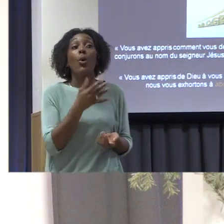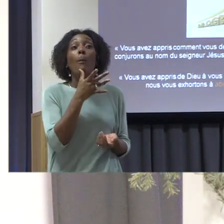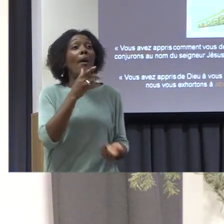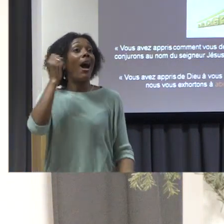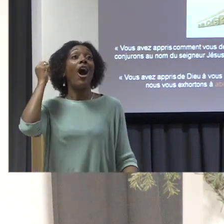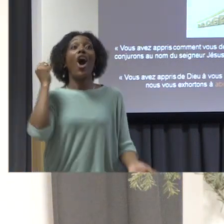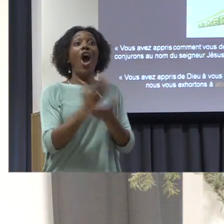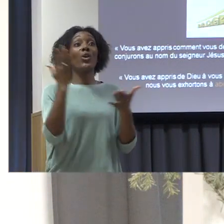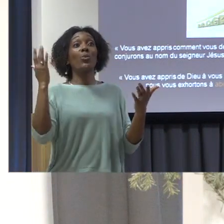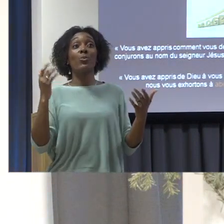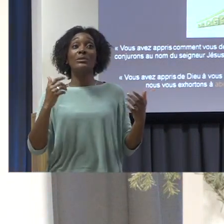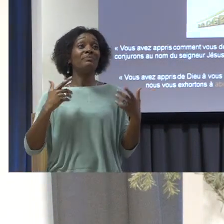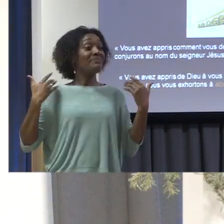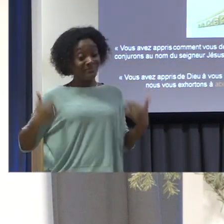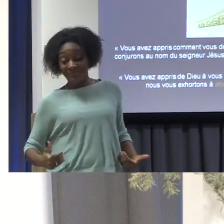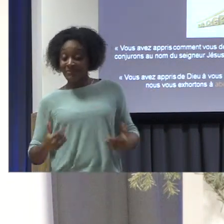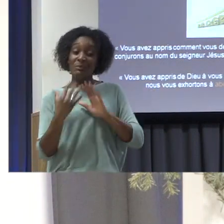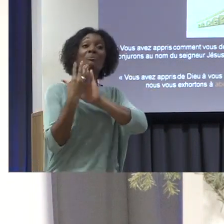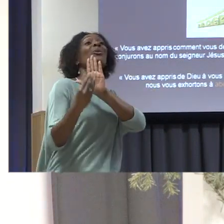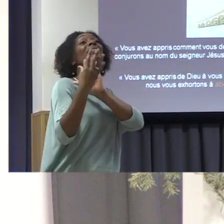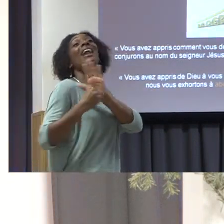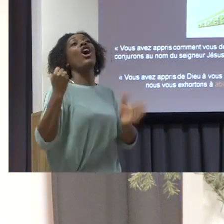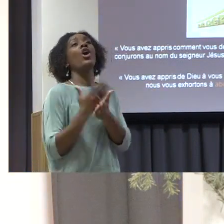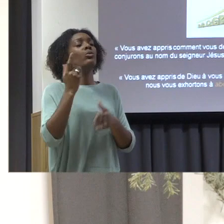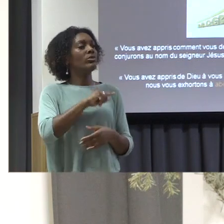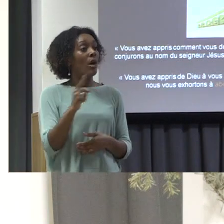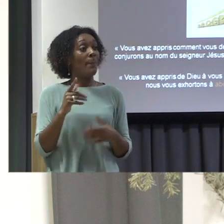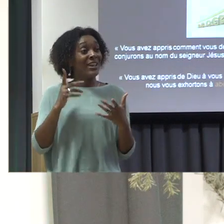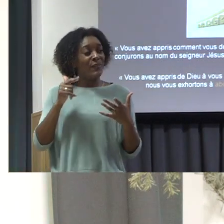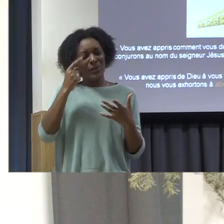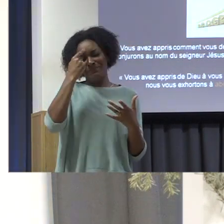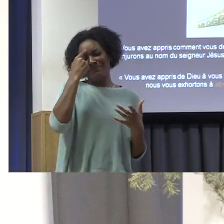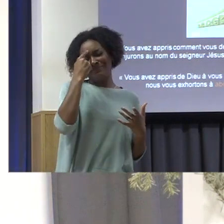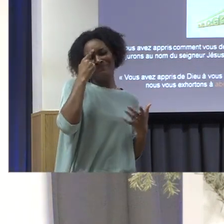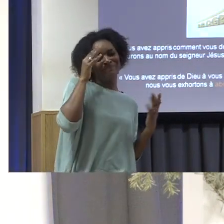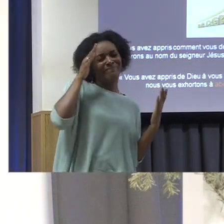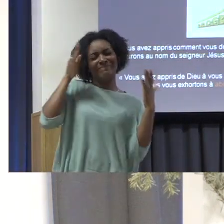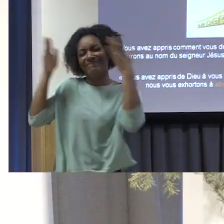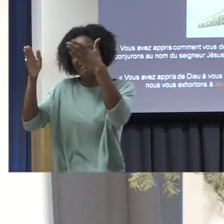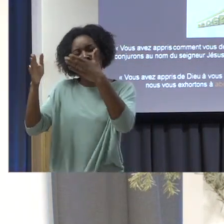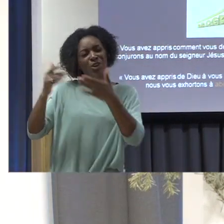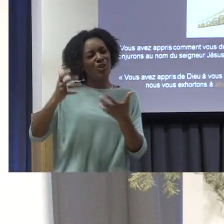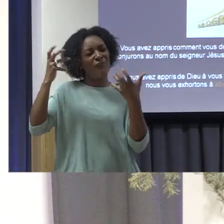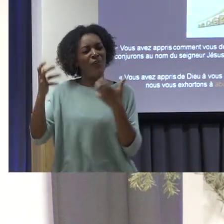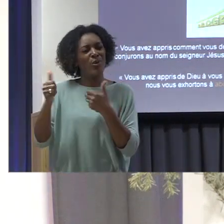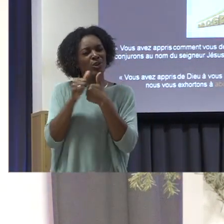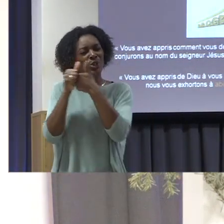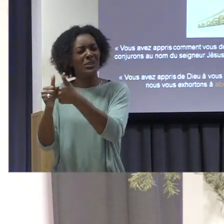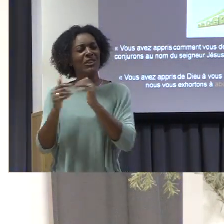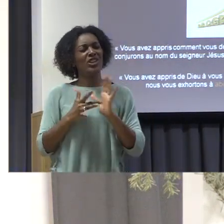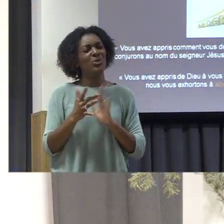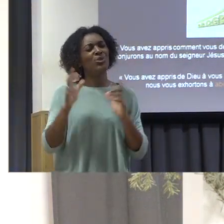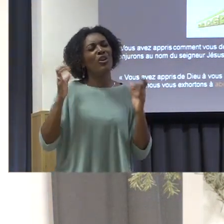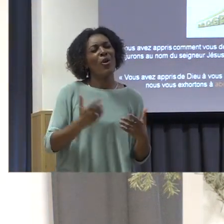suite. Mais engageons-nous dans cette voie avec détermination, avec résolution, avec